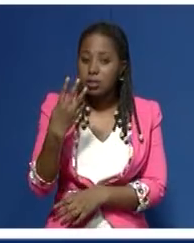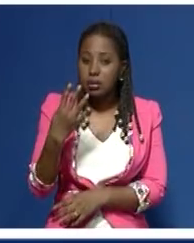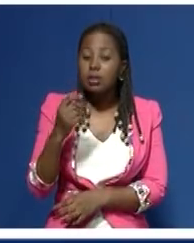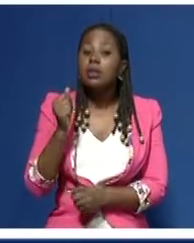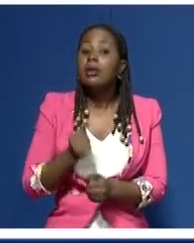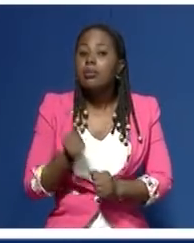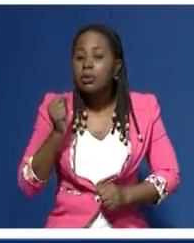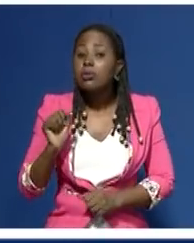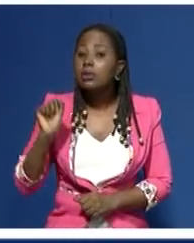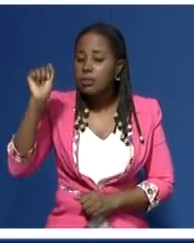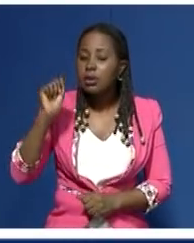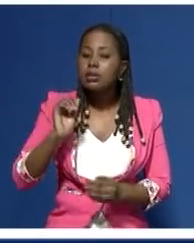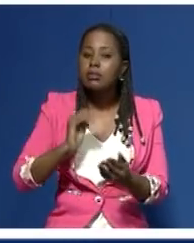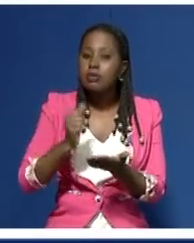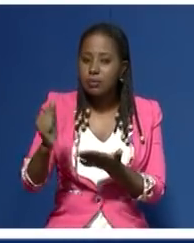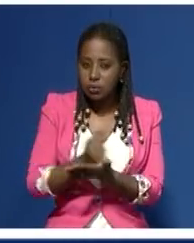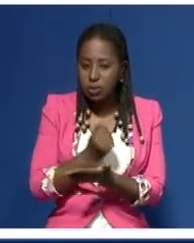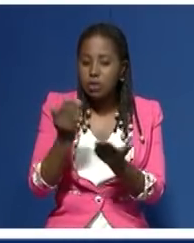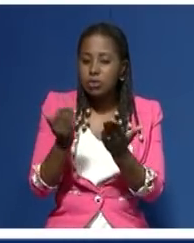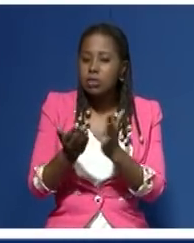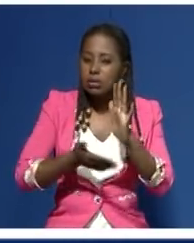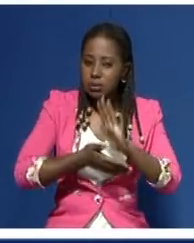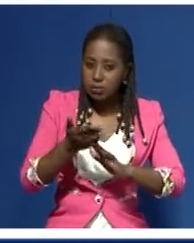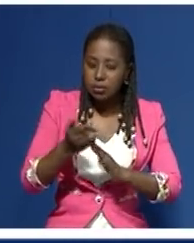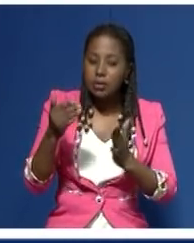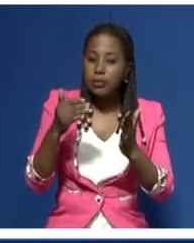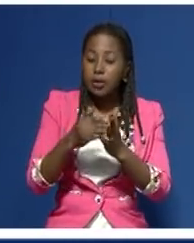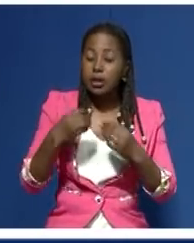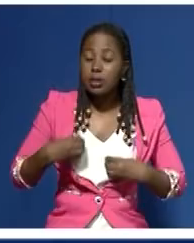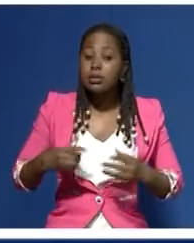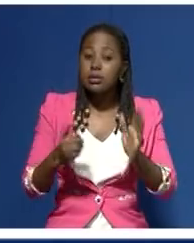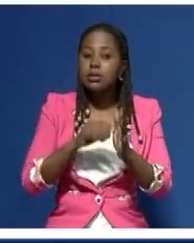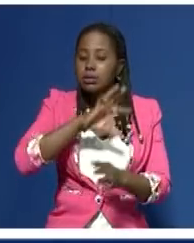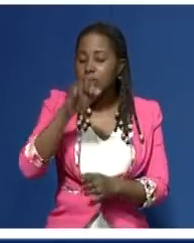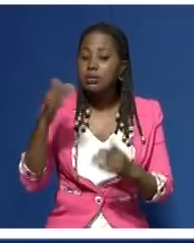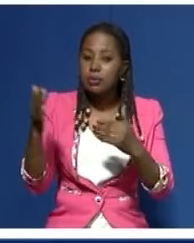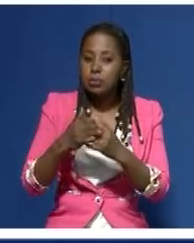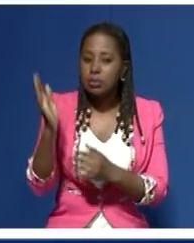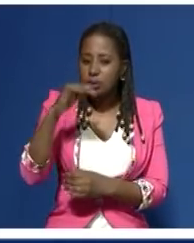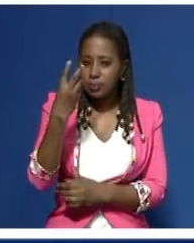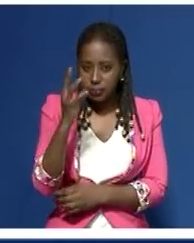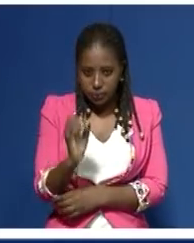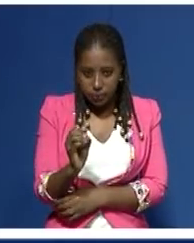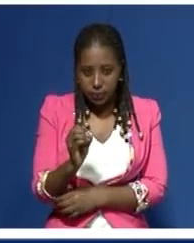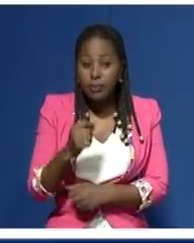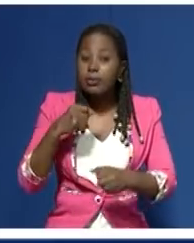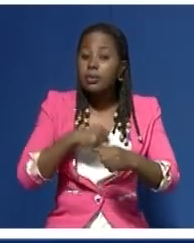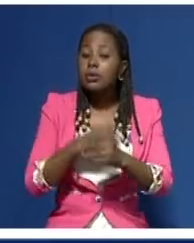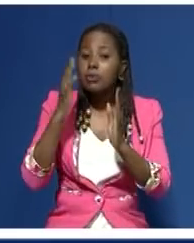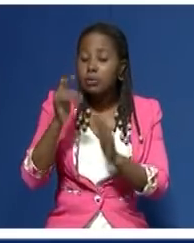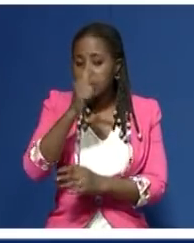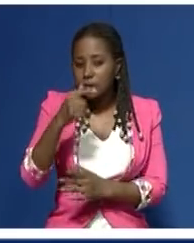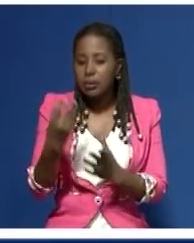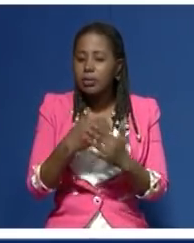24 mbio za mwenge zimefutwa. Shule za awali mpaka kidato cha 6 zafungwa kwa siku 30. Ligi kuu Tanzania